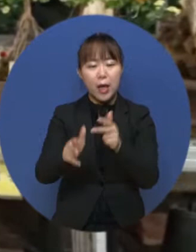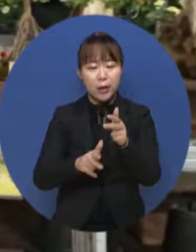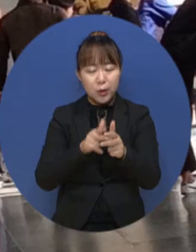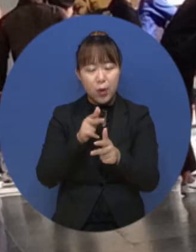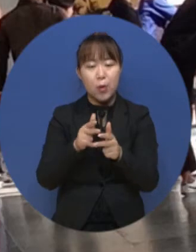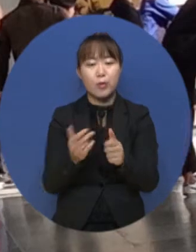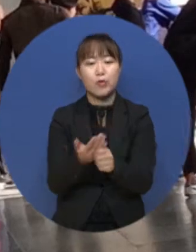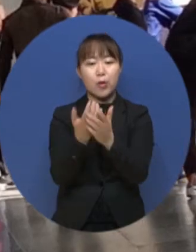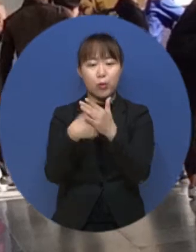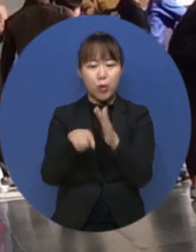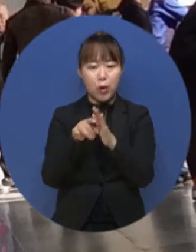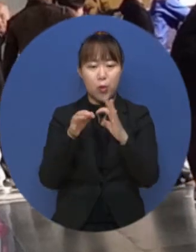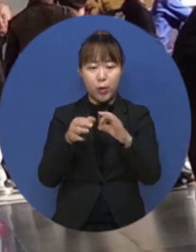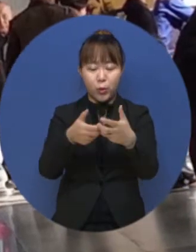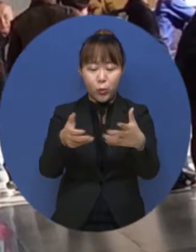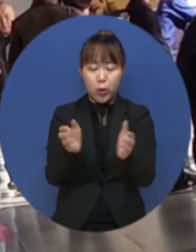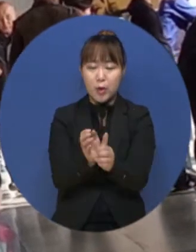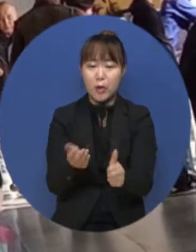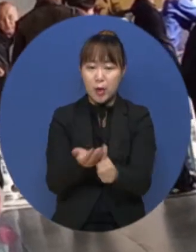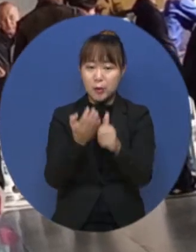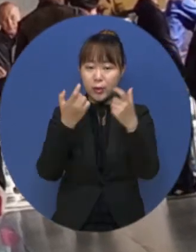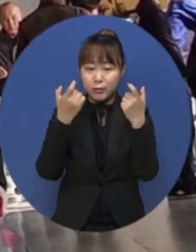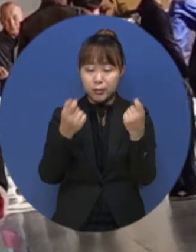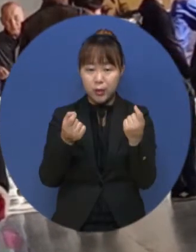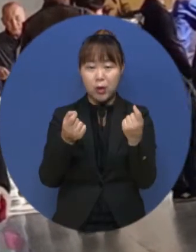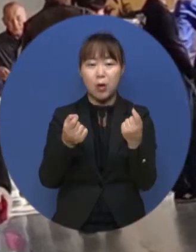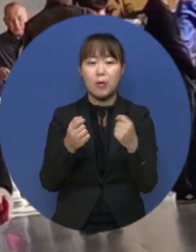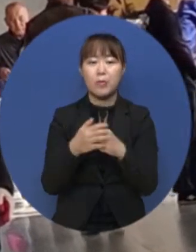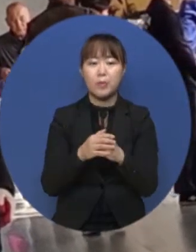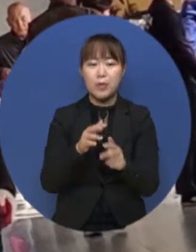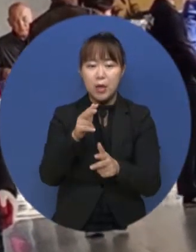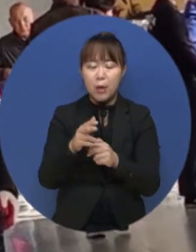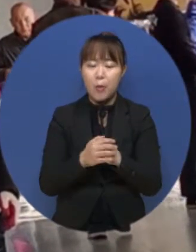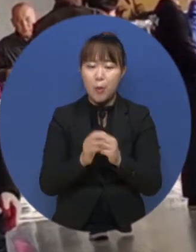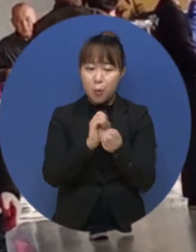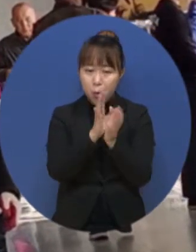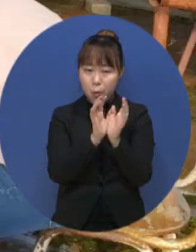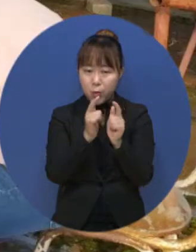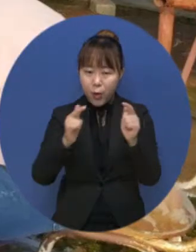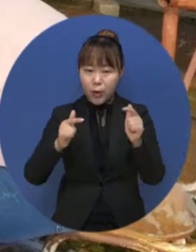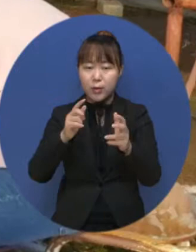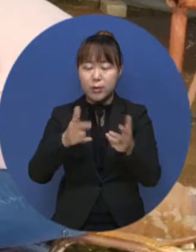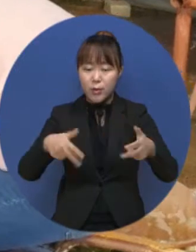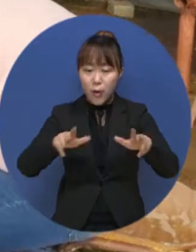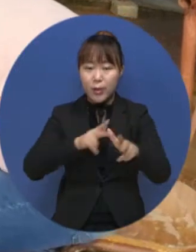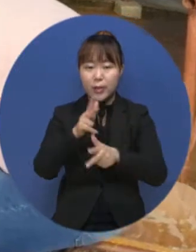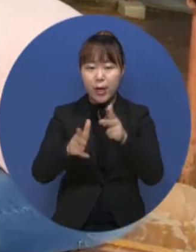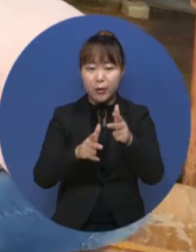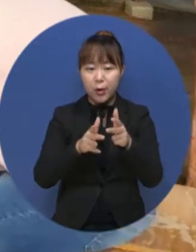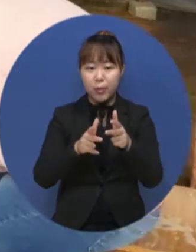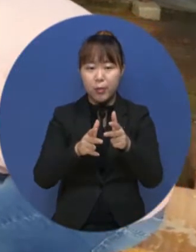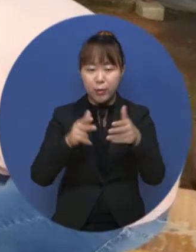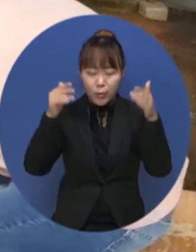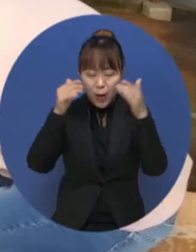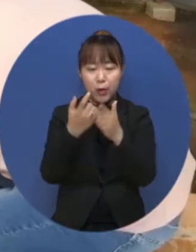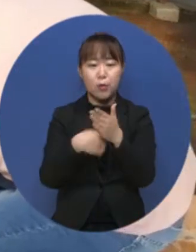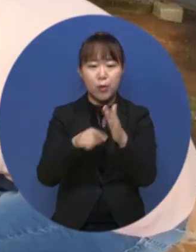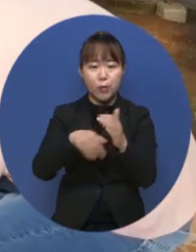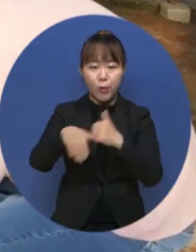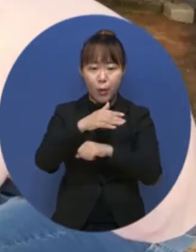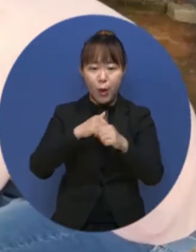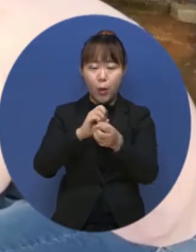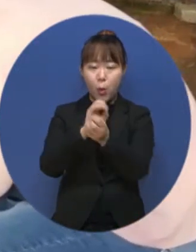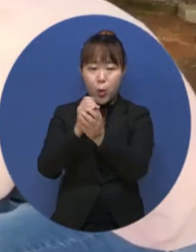위해 관련 동호회를 양성하는 등 정원 산업의 메카로 발 도듬하기 위한 조경과